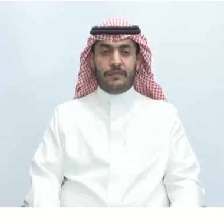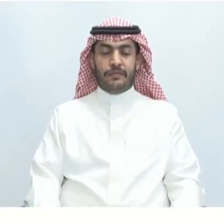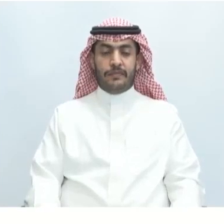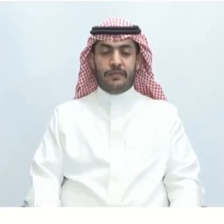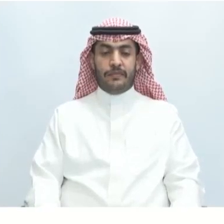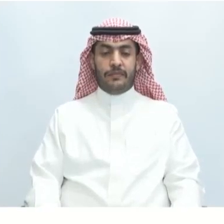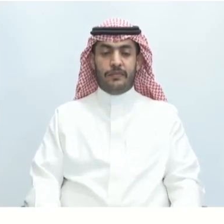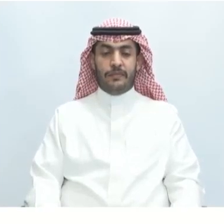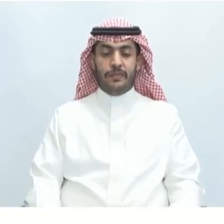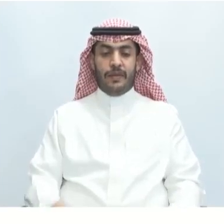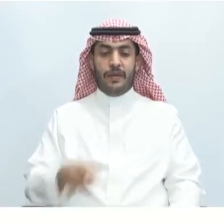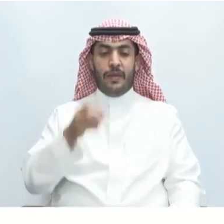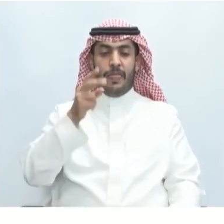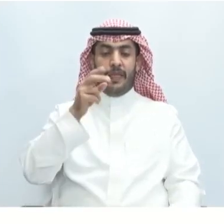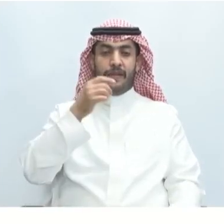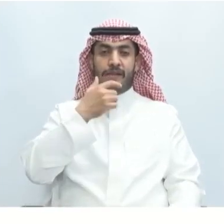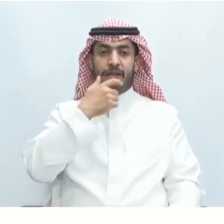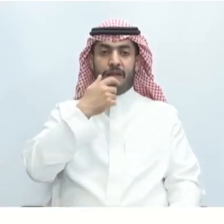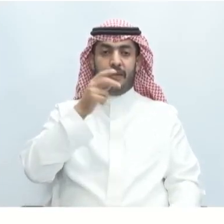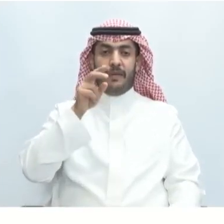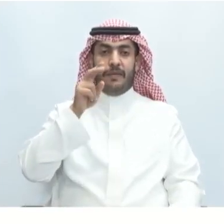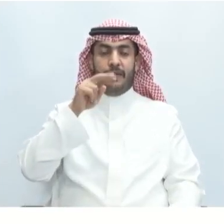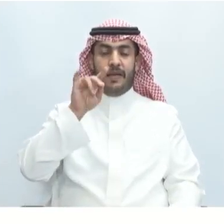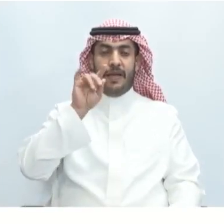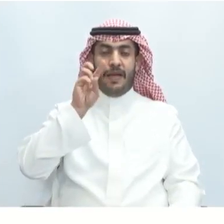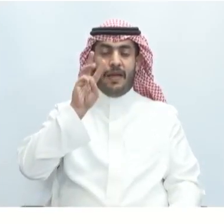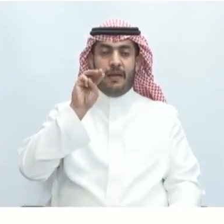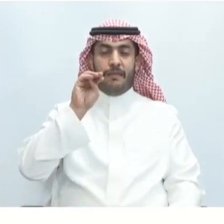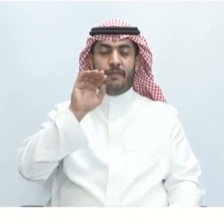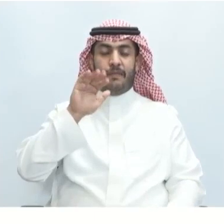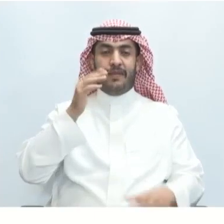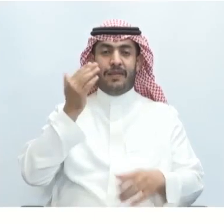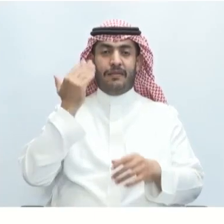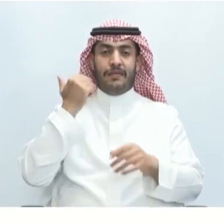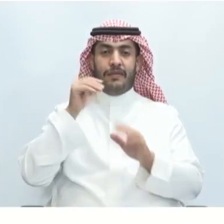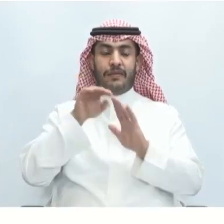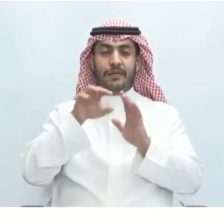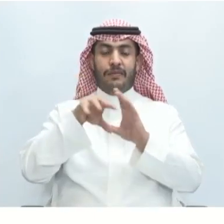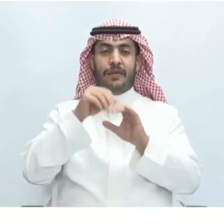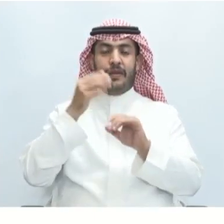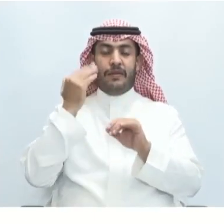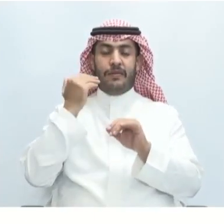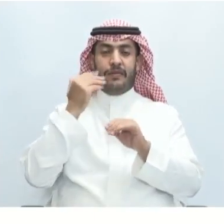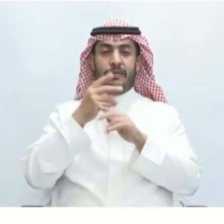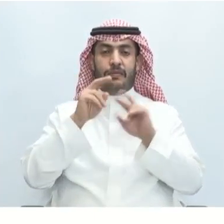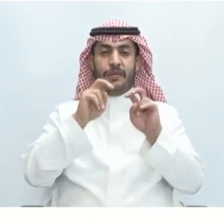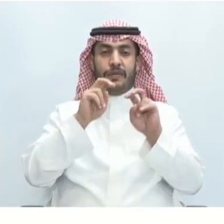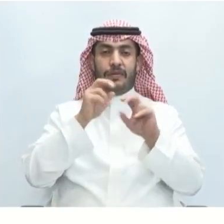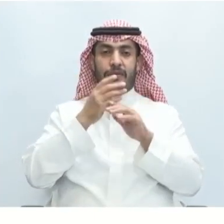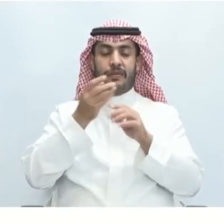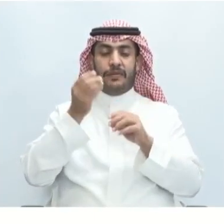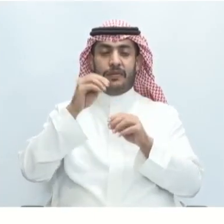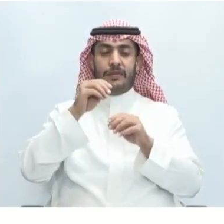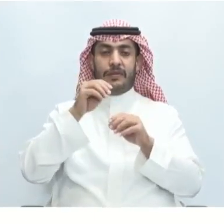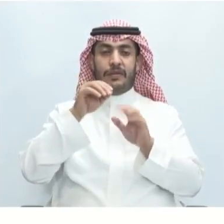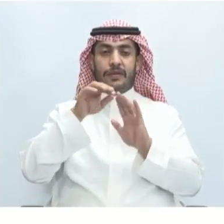قمنا باختيار ماين بمعنى نبحث عن اقل تكلفه في السابق كنا في المشاريع السابقه كنا ابحث عن اعلى